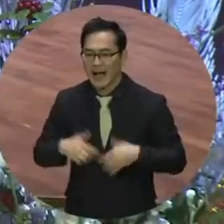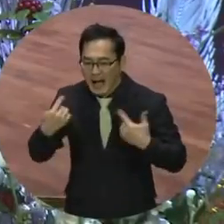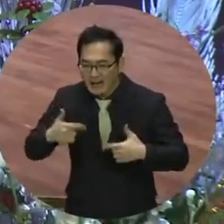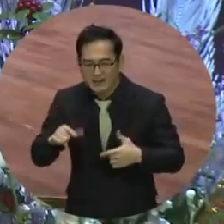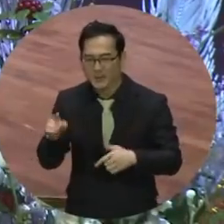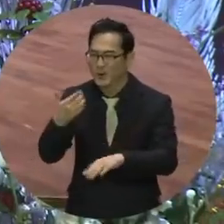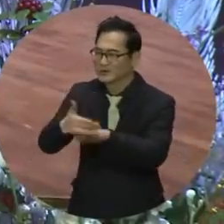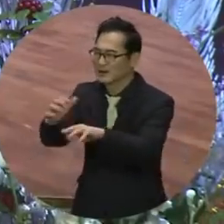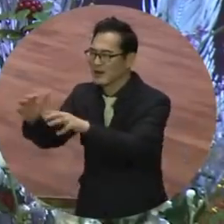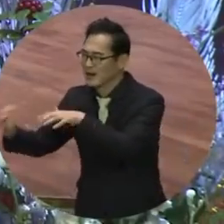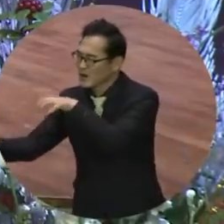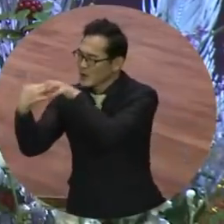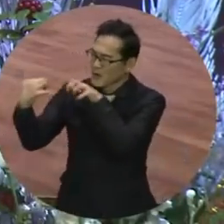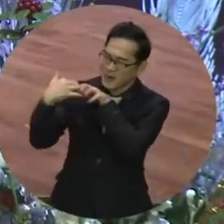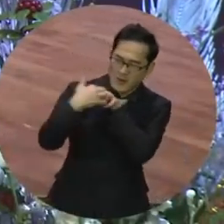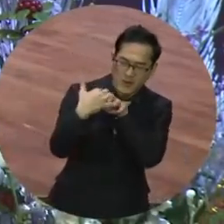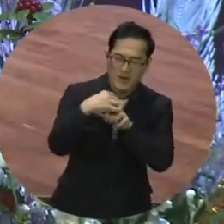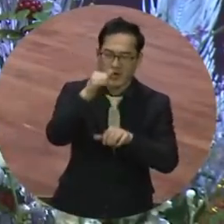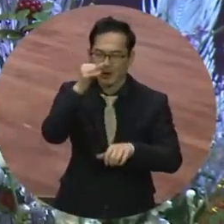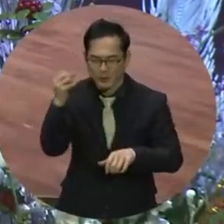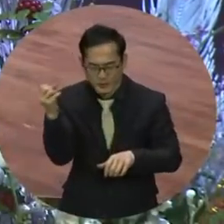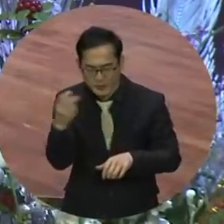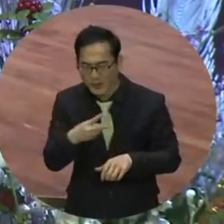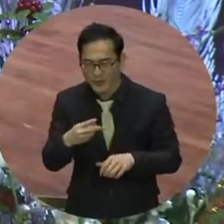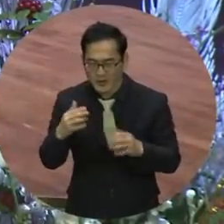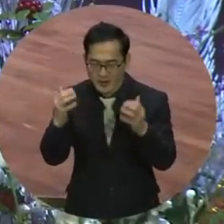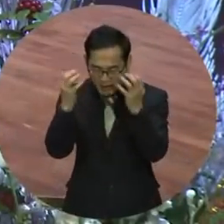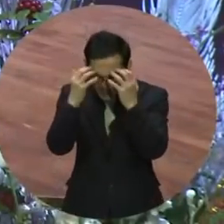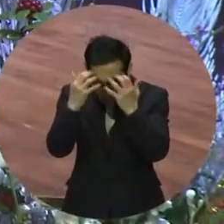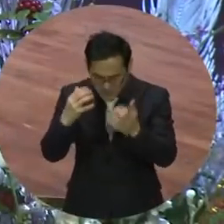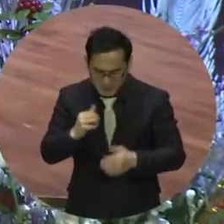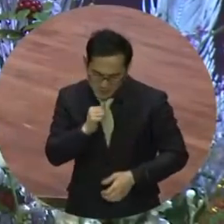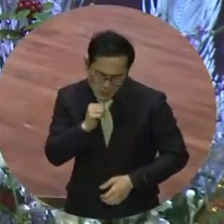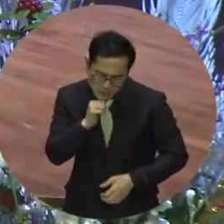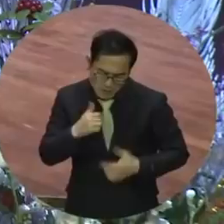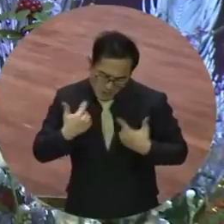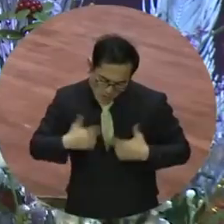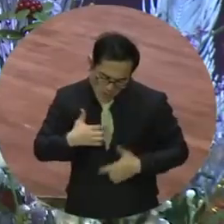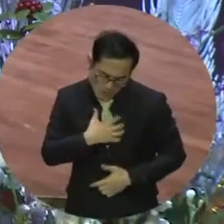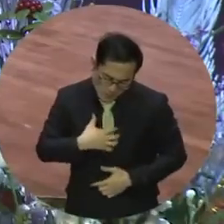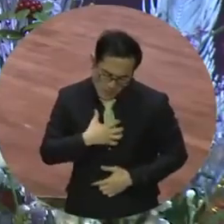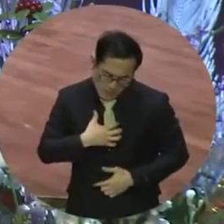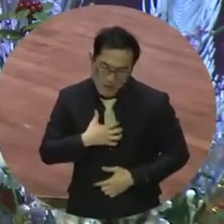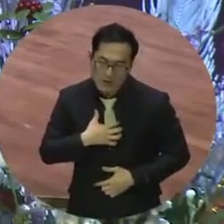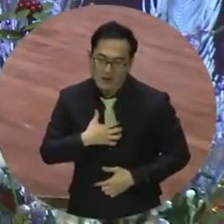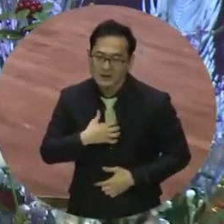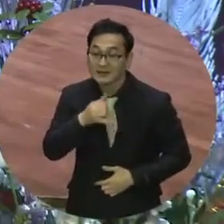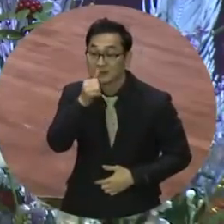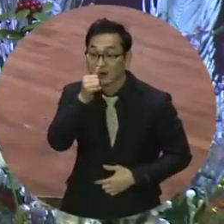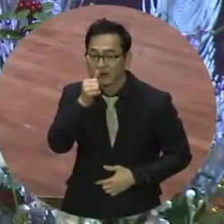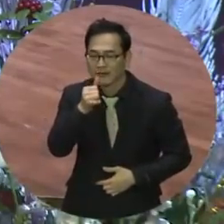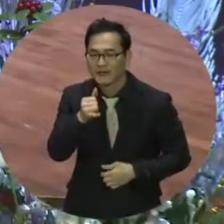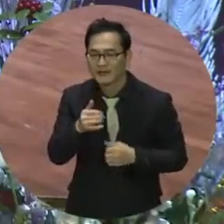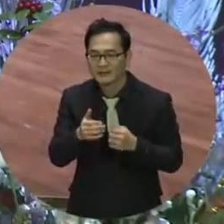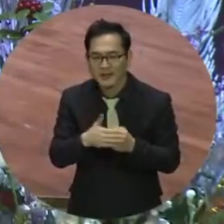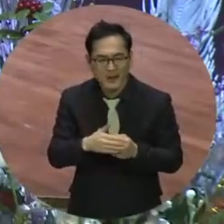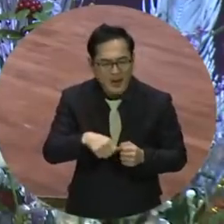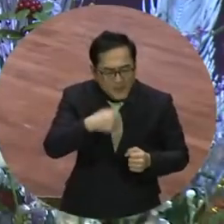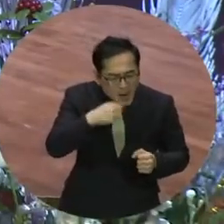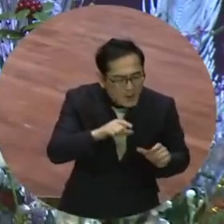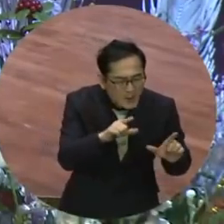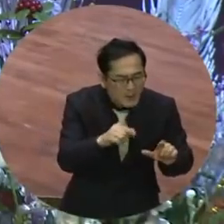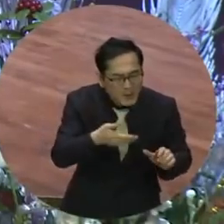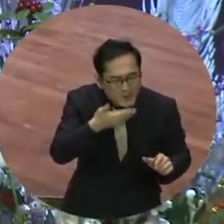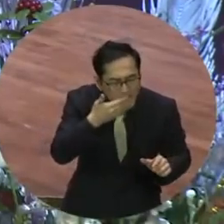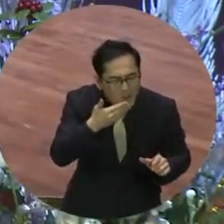때문에, 워낙 가난하게 살았고 어렵게 살아왔기 때문에 늘 뭘 먹을까 뭘 입을까. 어느 나라에도 아침